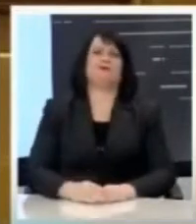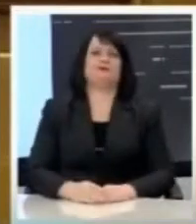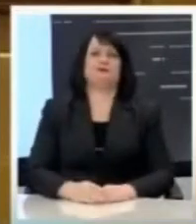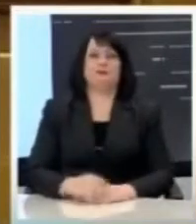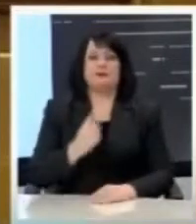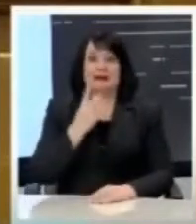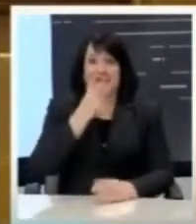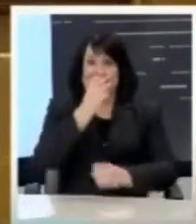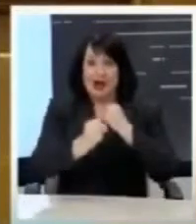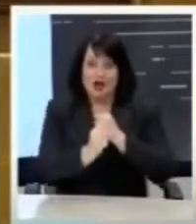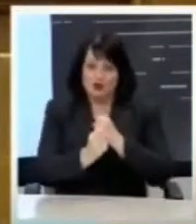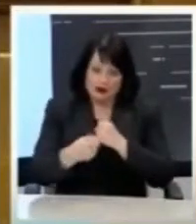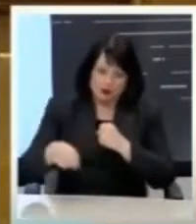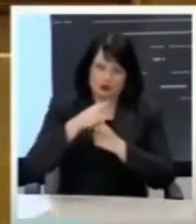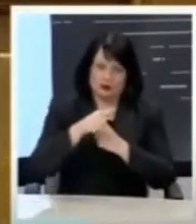επόμενη τριετία.